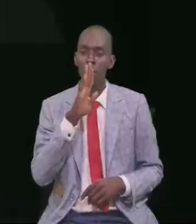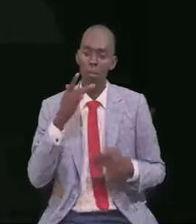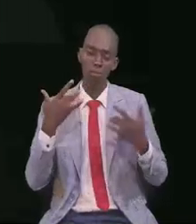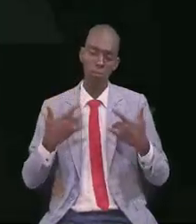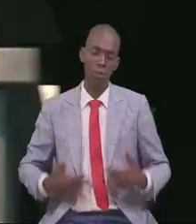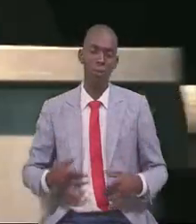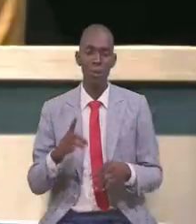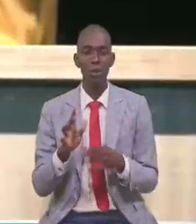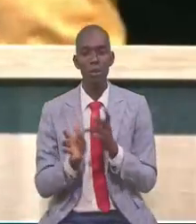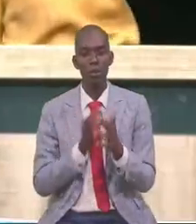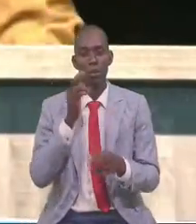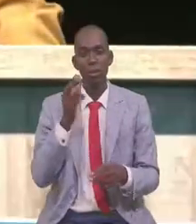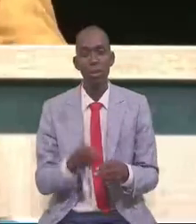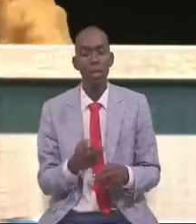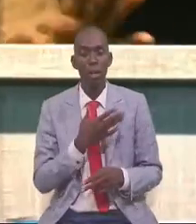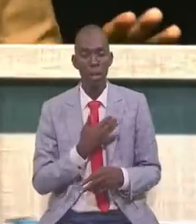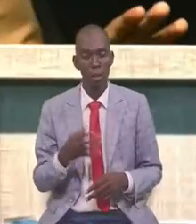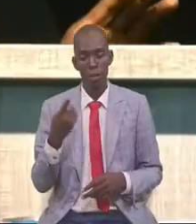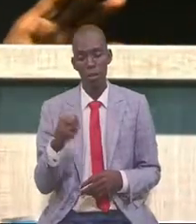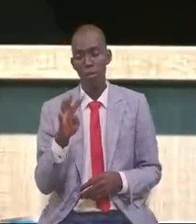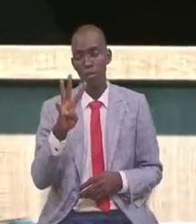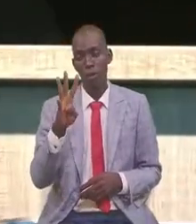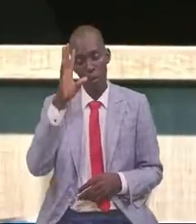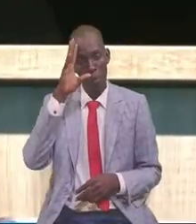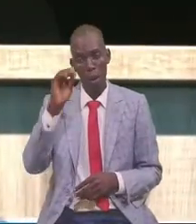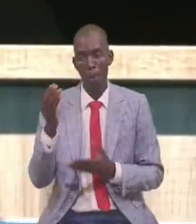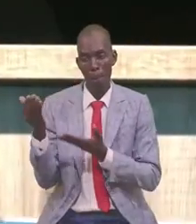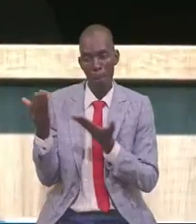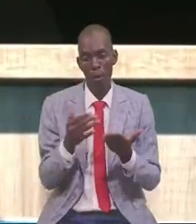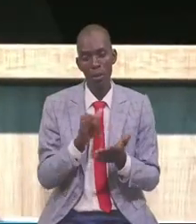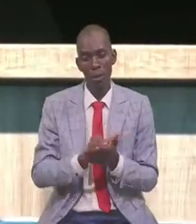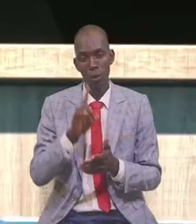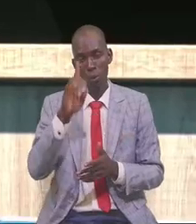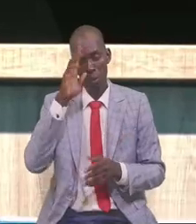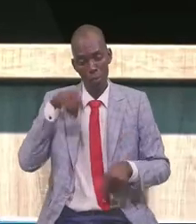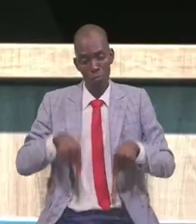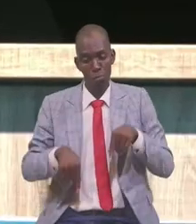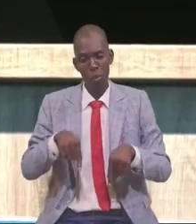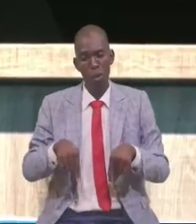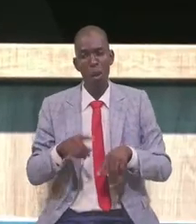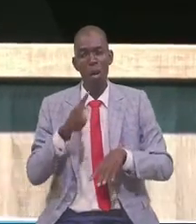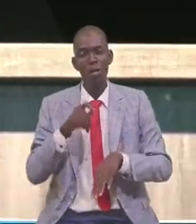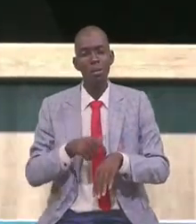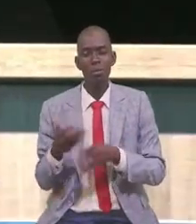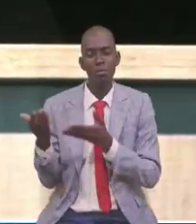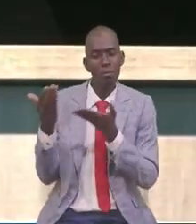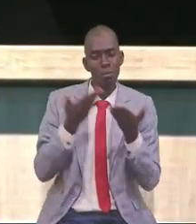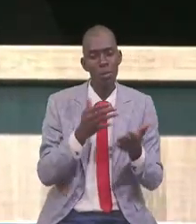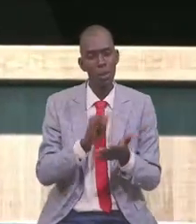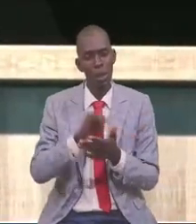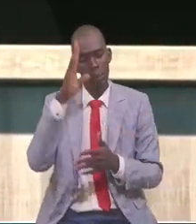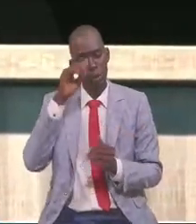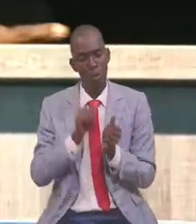Et les quatre hommes l'ont amené. Au moment où ils l'ont amené, il y avait une grande foule. Et ils n'ont pas